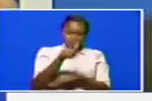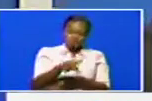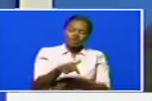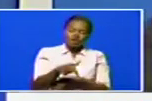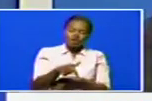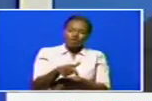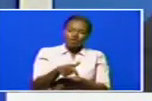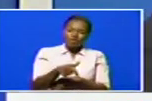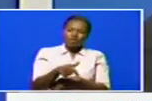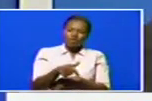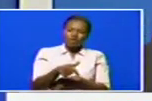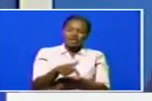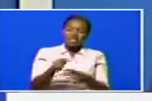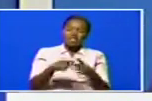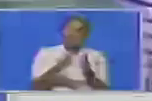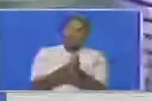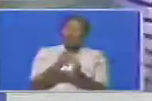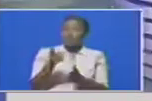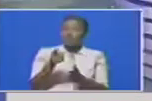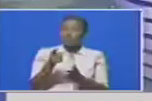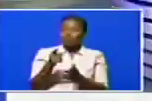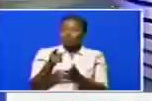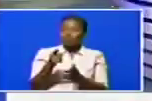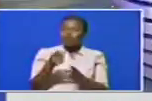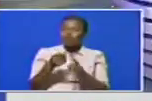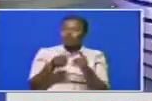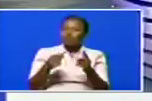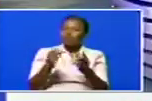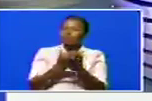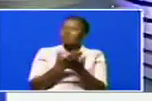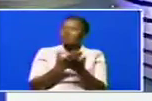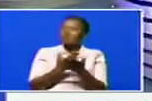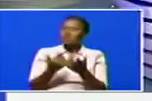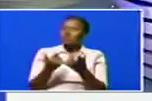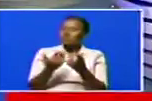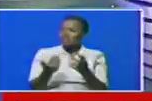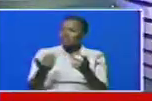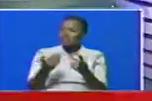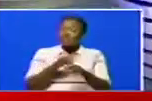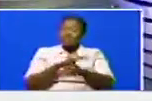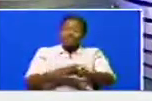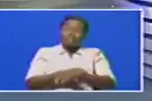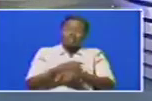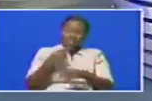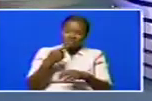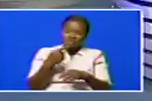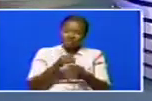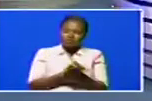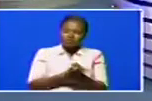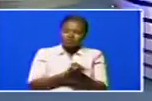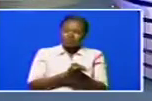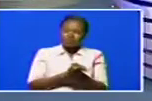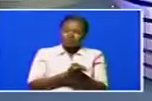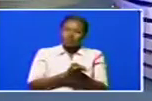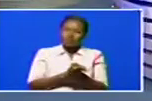Ufanya Mark, nikianza na wewe, unatoa nini pale katika baadhi ya mambo ambayo NASA wameendelea kuyatoa? Unajua jambo